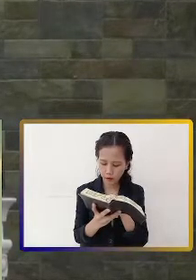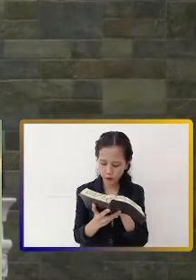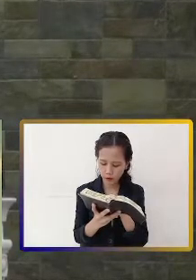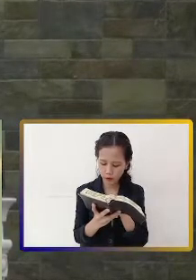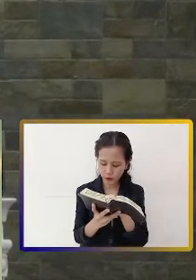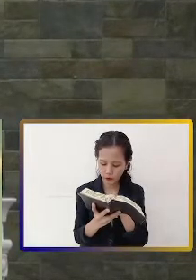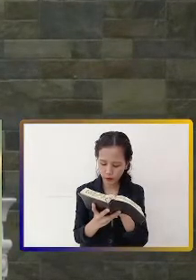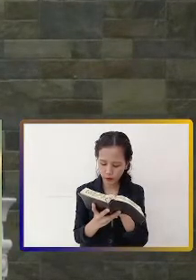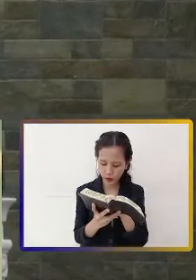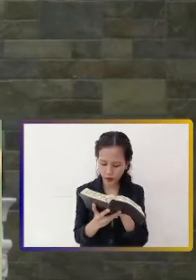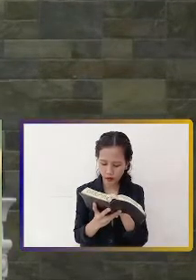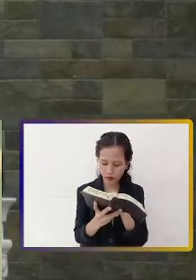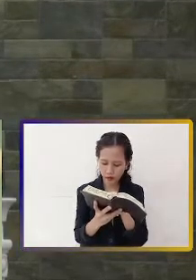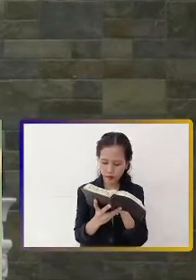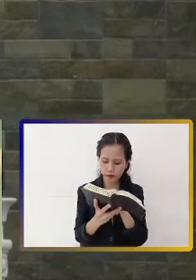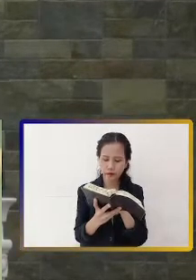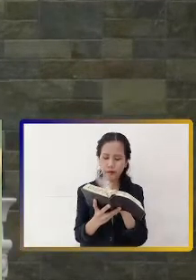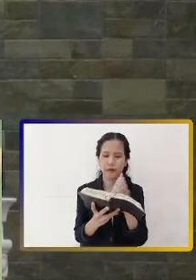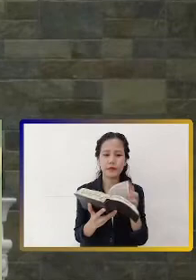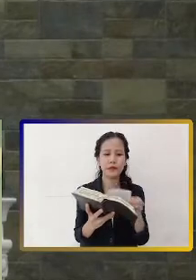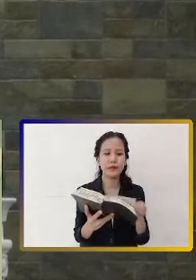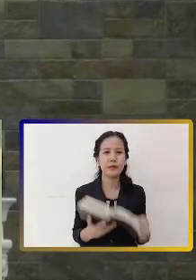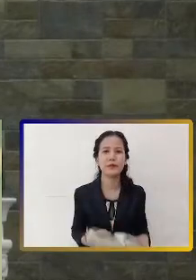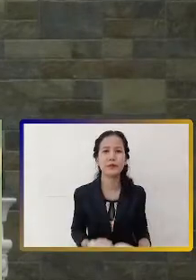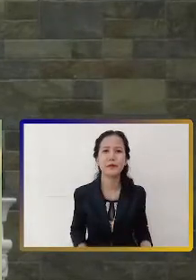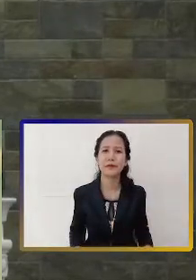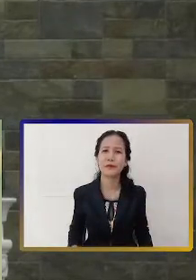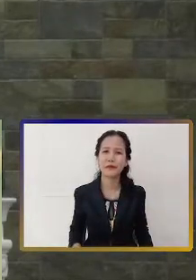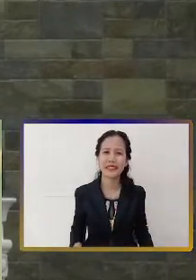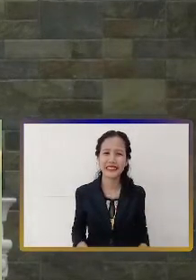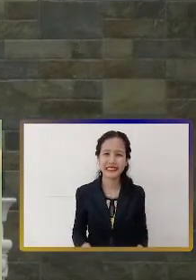his wisdom. Boy, I'm telling